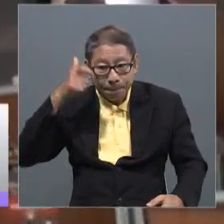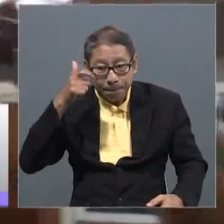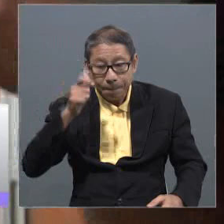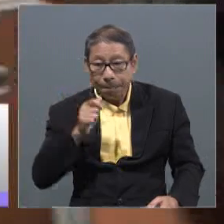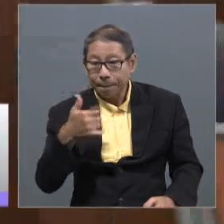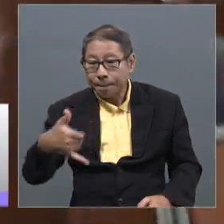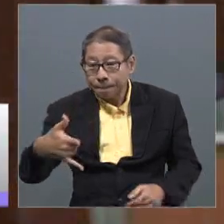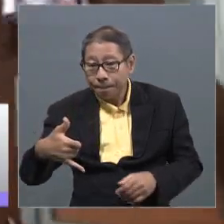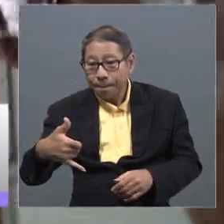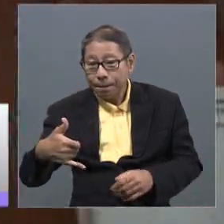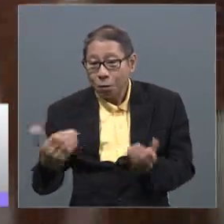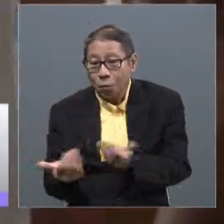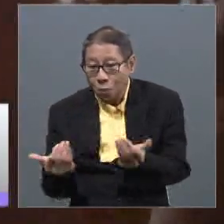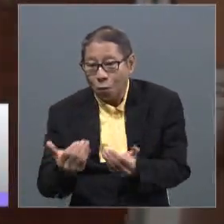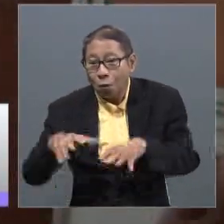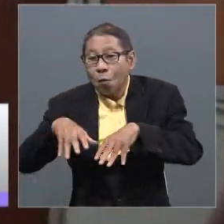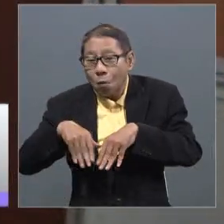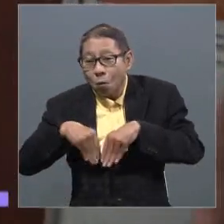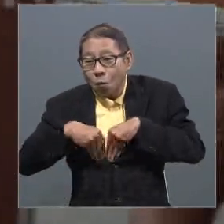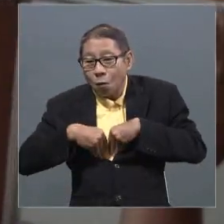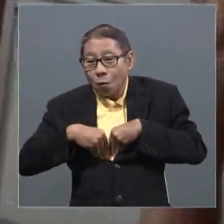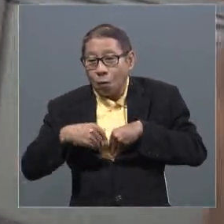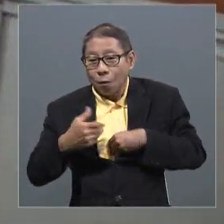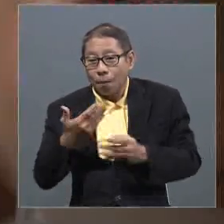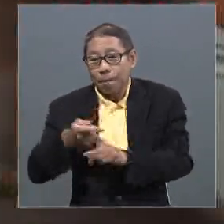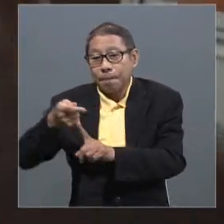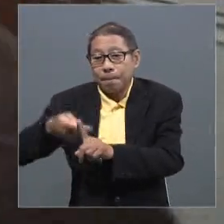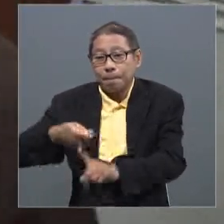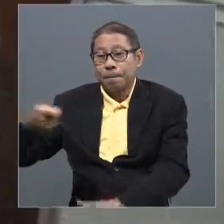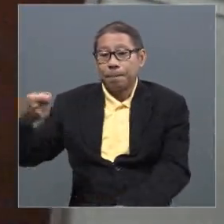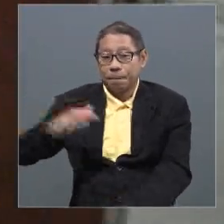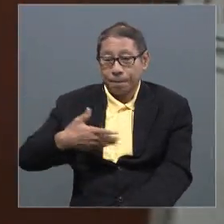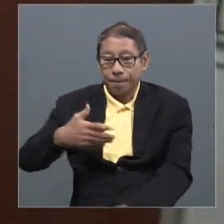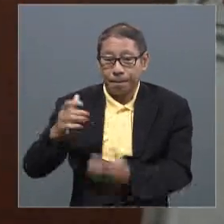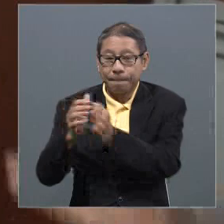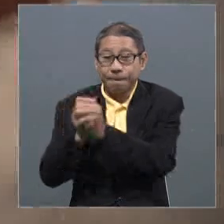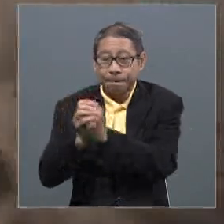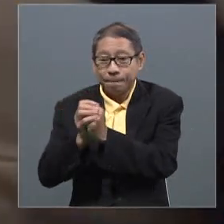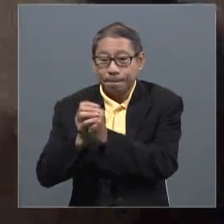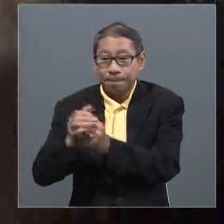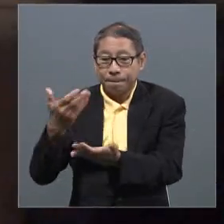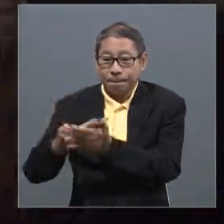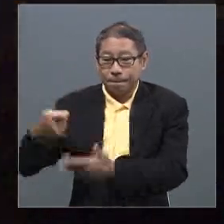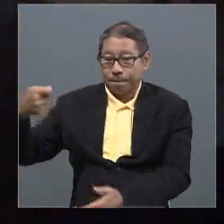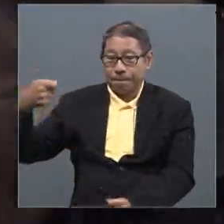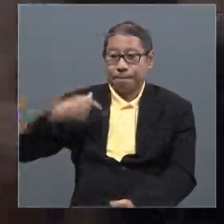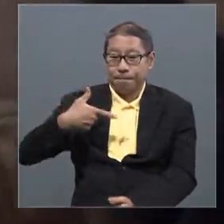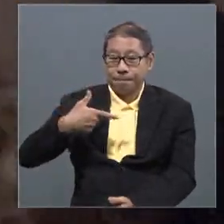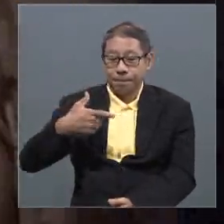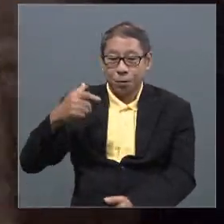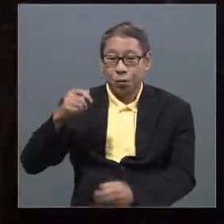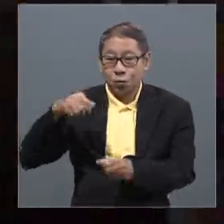คำเนี่ยลูกสาวยอมรับครับว่าตัวเองเนี่ยรับจ้างแก๊ง Callเซ็นเตอรจีนมาฮะแก๊งCall Centerจีนเนี่ยอยู่ในฝั่ง